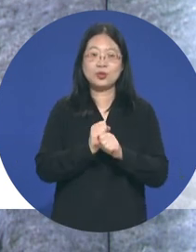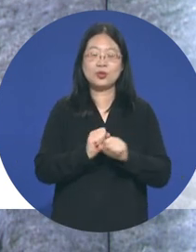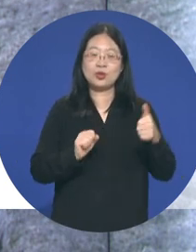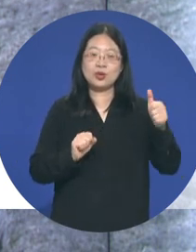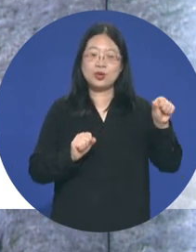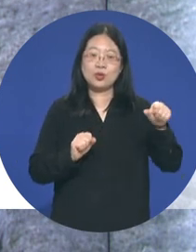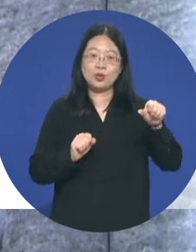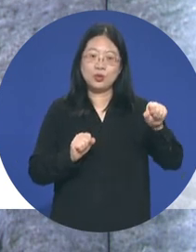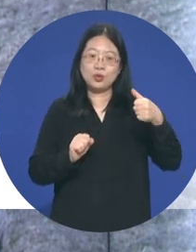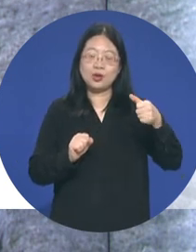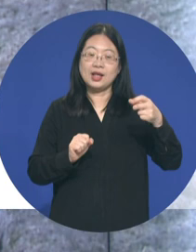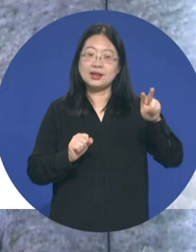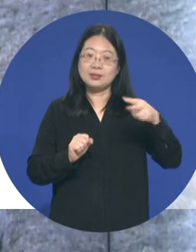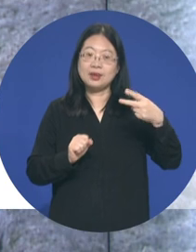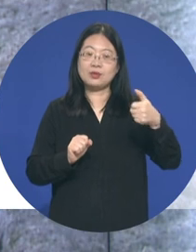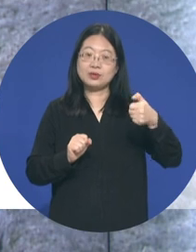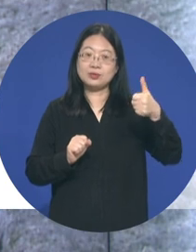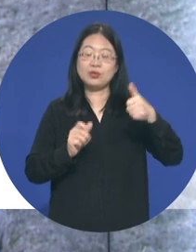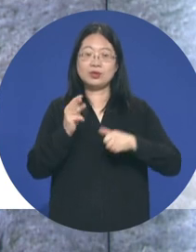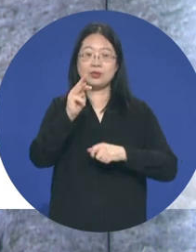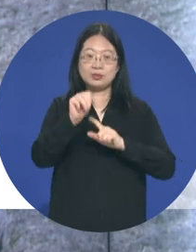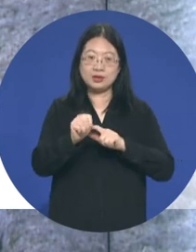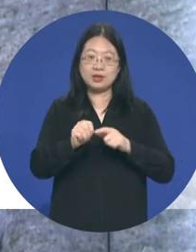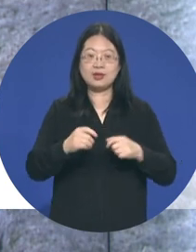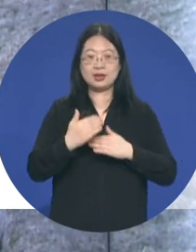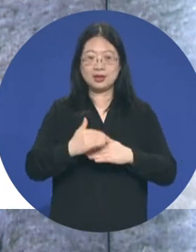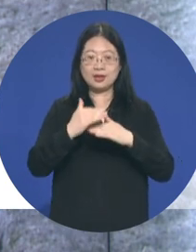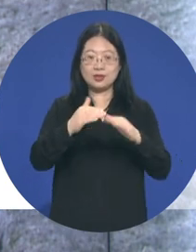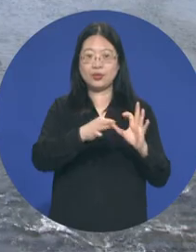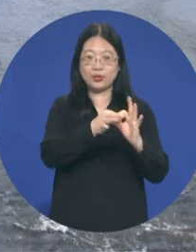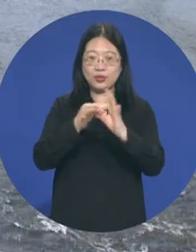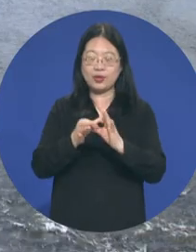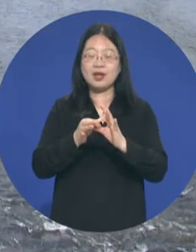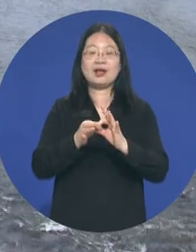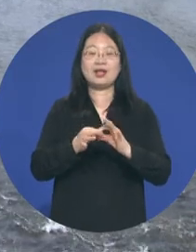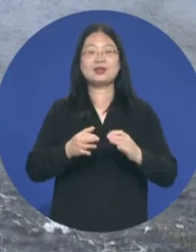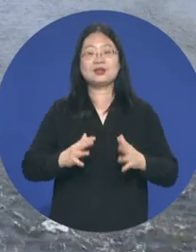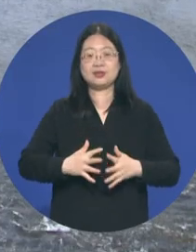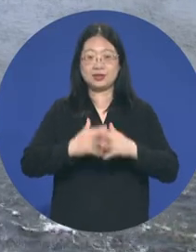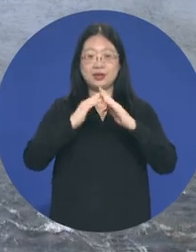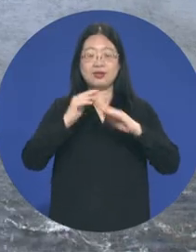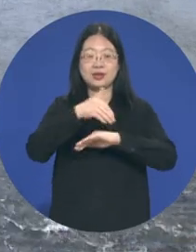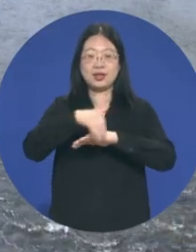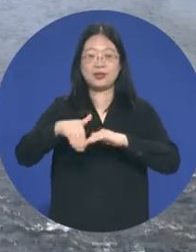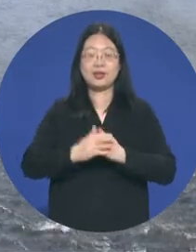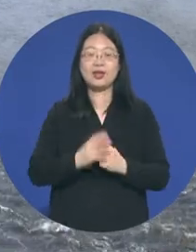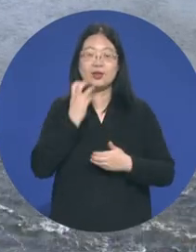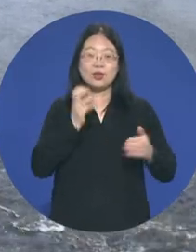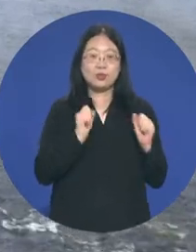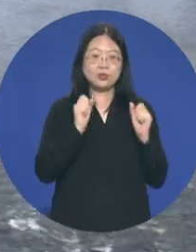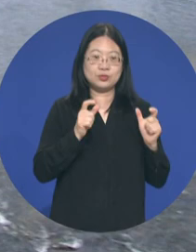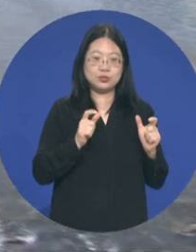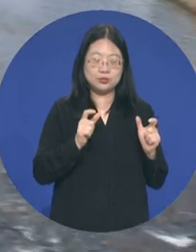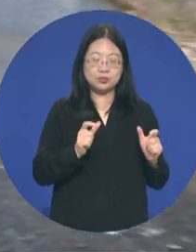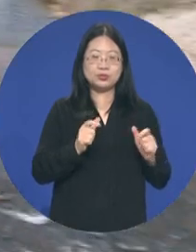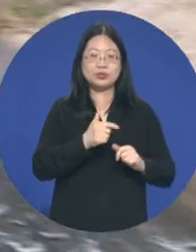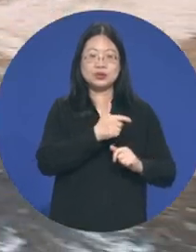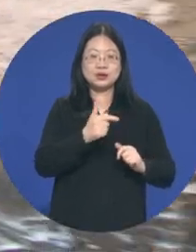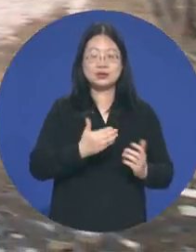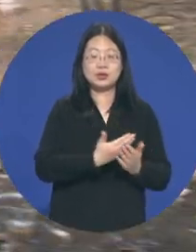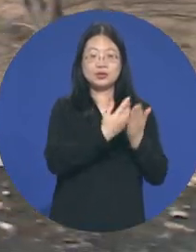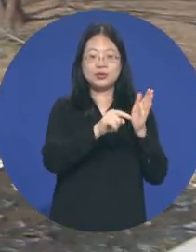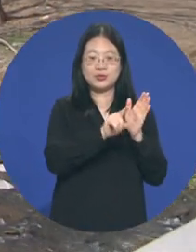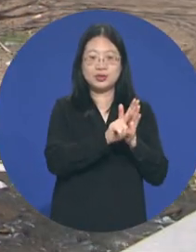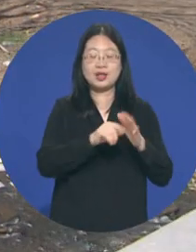단계별로 연결하는 사업입니다 서문영 기자입니다 경기도가 경기북부 대개발 사업의 하나로